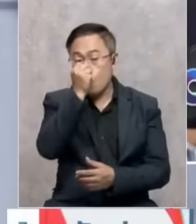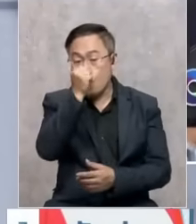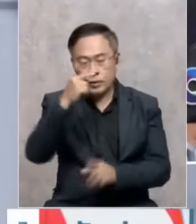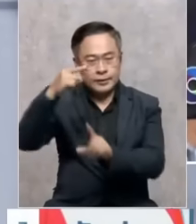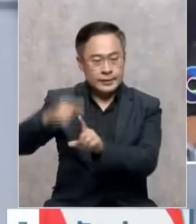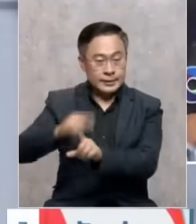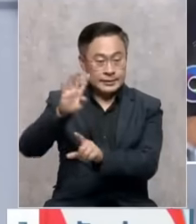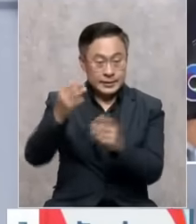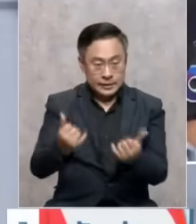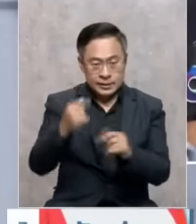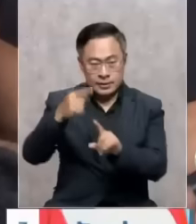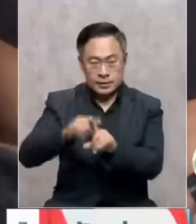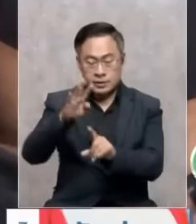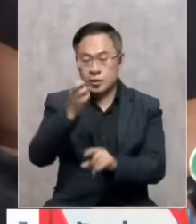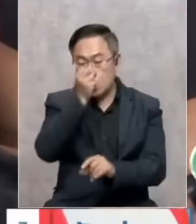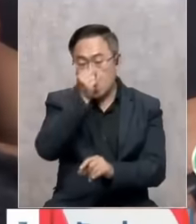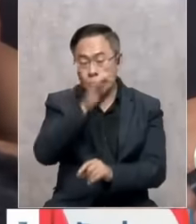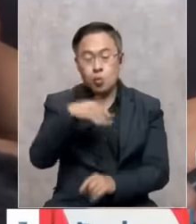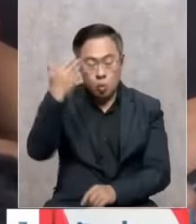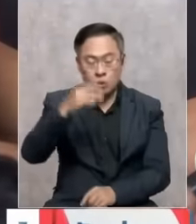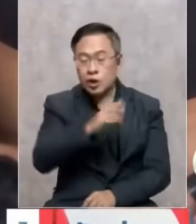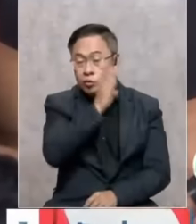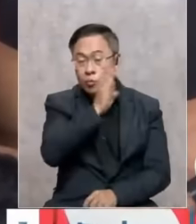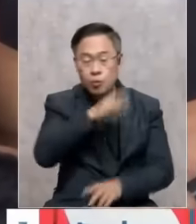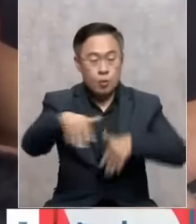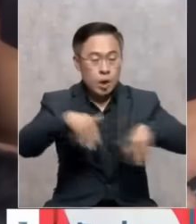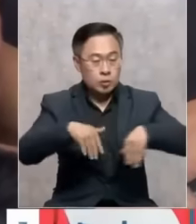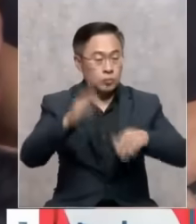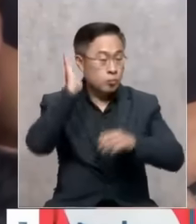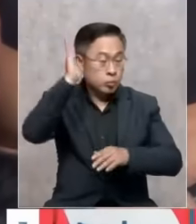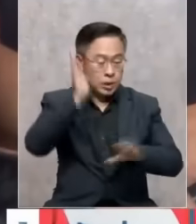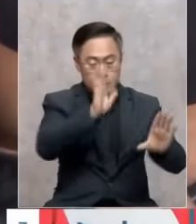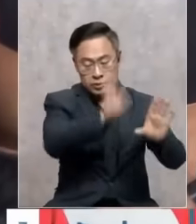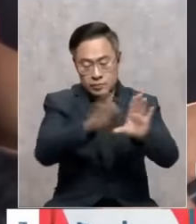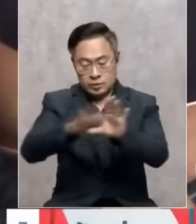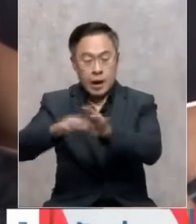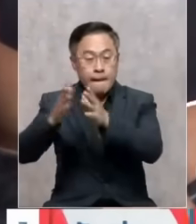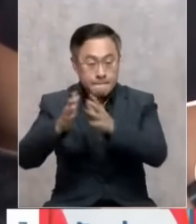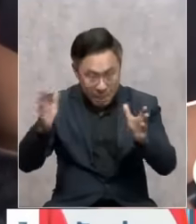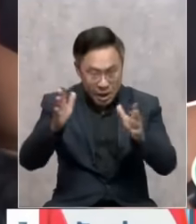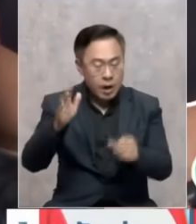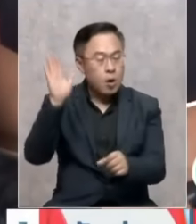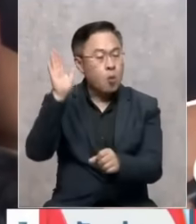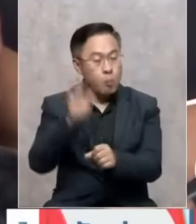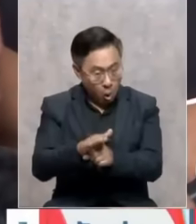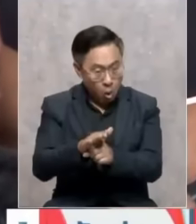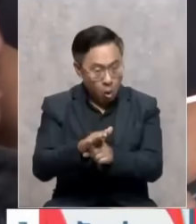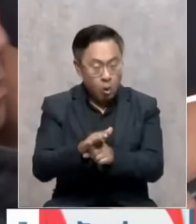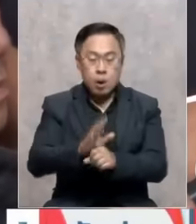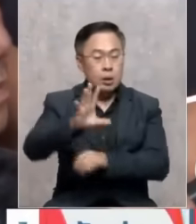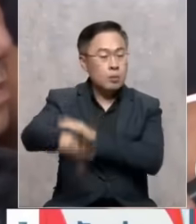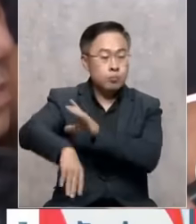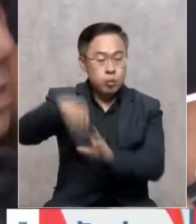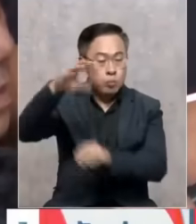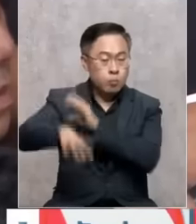เกณฑ์เดี๋ยวมาดูกันท่านผู้ชมครับคุณสุทินก็ให้สัมภาษณ์นะครับกรณีที่ตอนนี้ก่อนนะท่านผู้ชมเดี๋ยวจะสับสนอันนี้ตอน